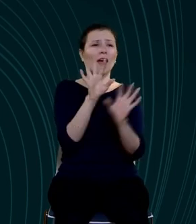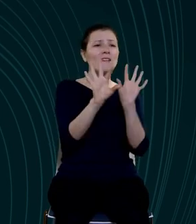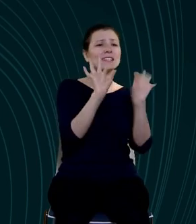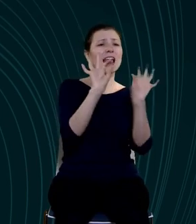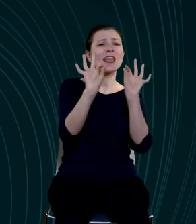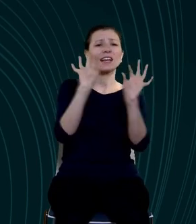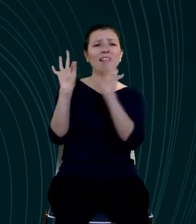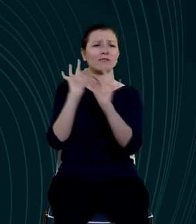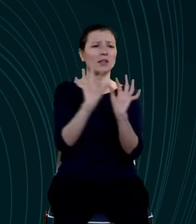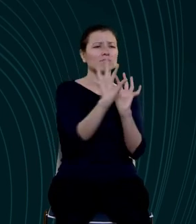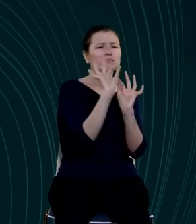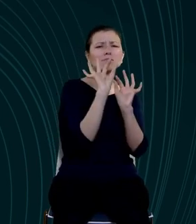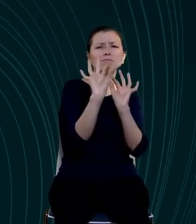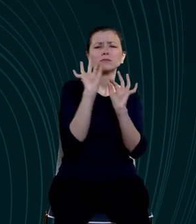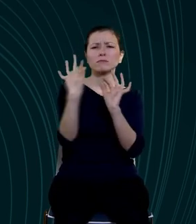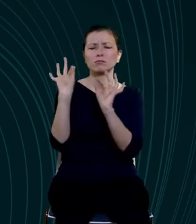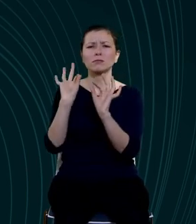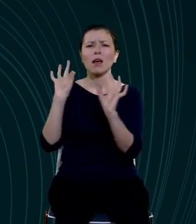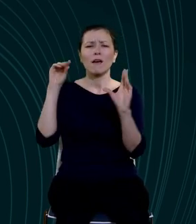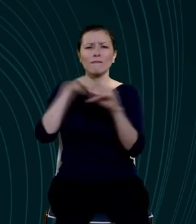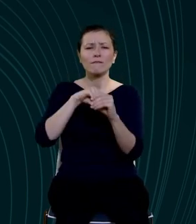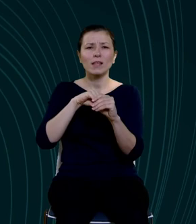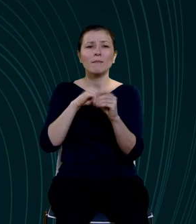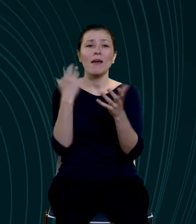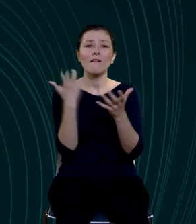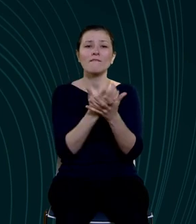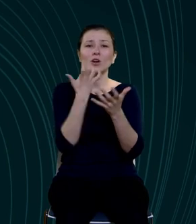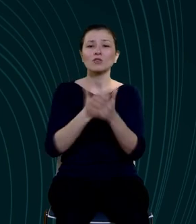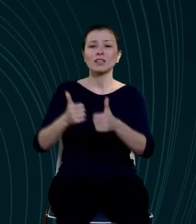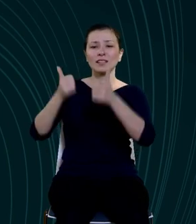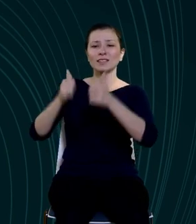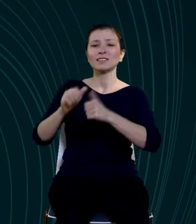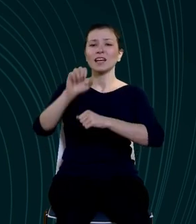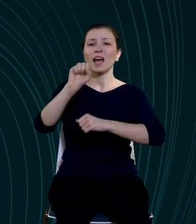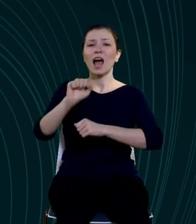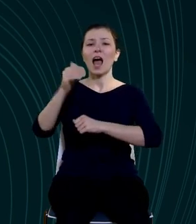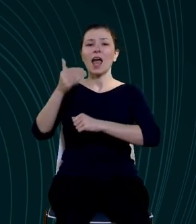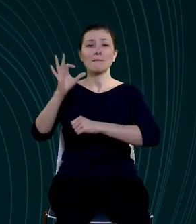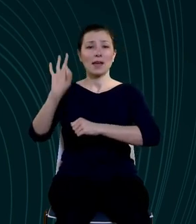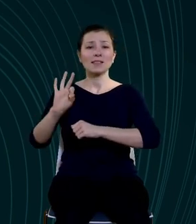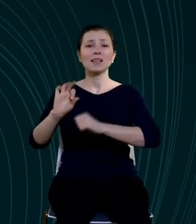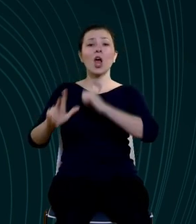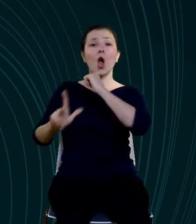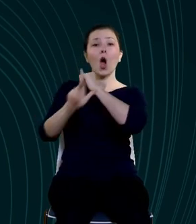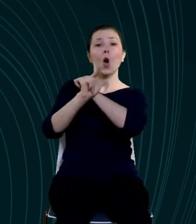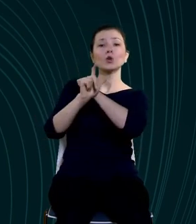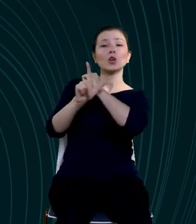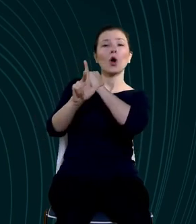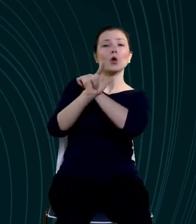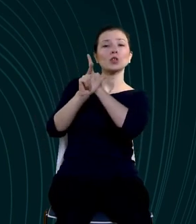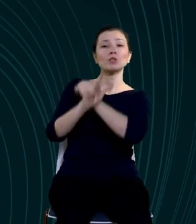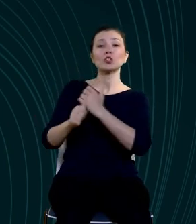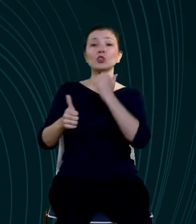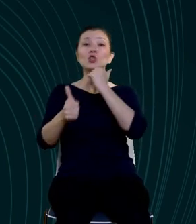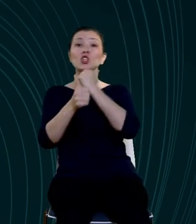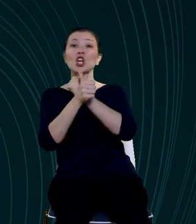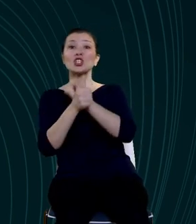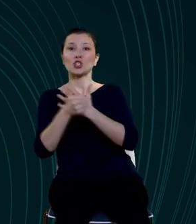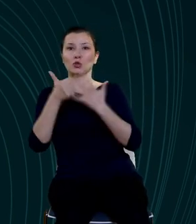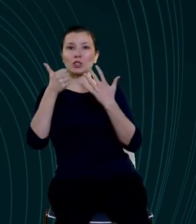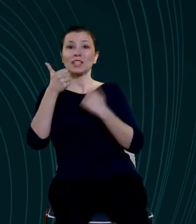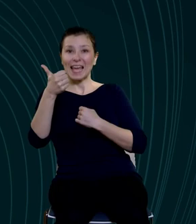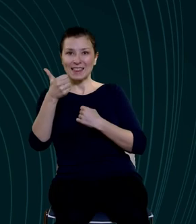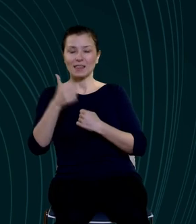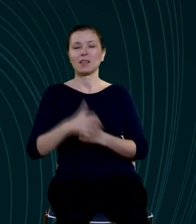selektywnym z wykorzystaniem stacji AMS 8061. To są stacje,